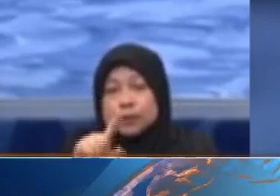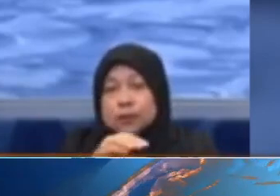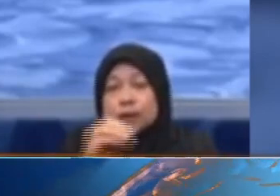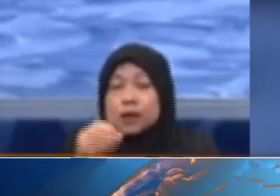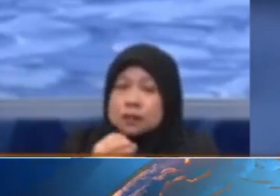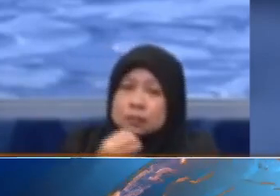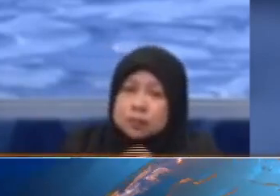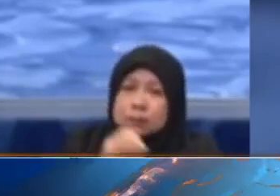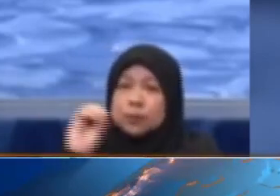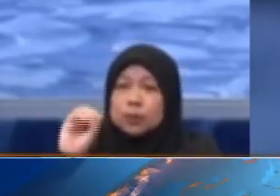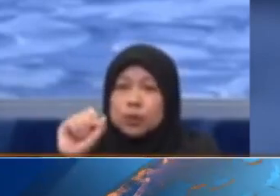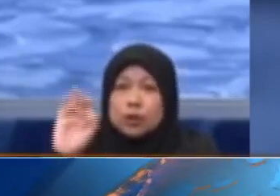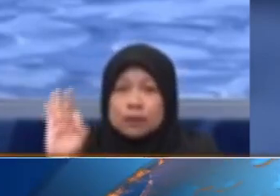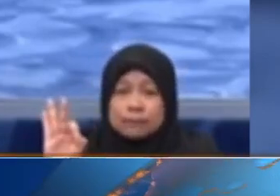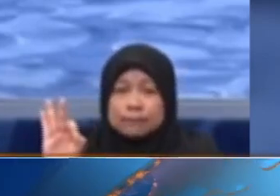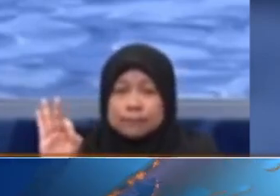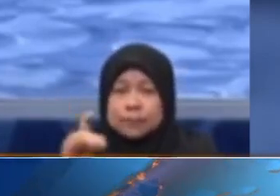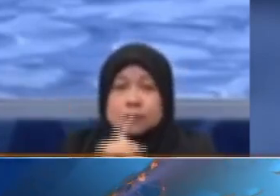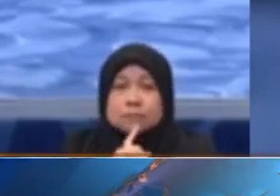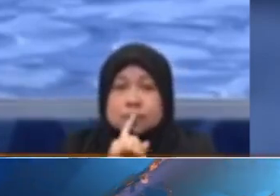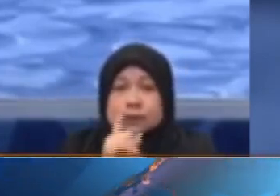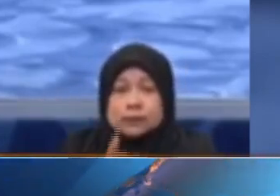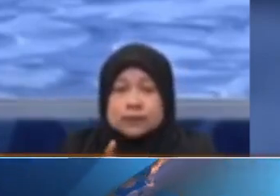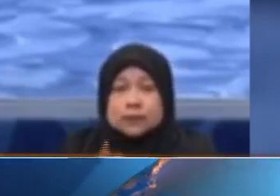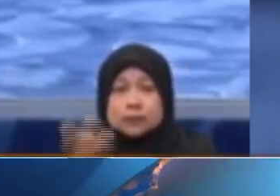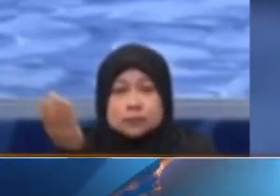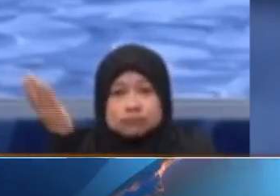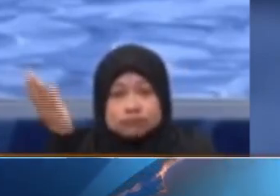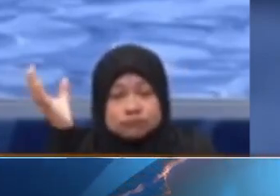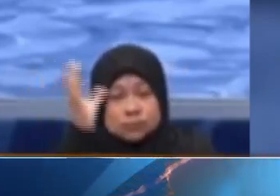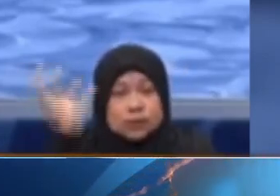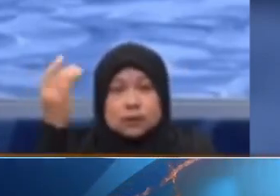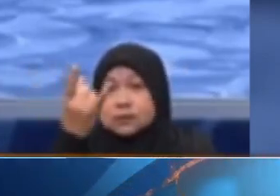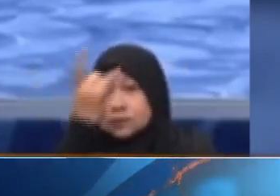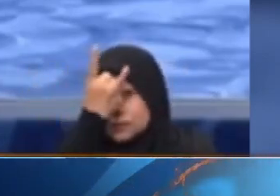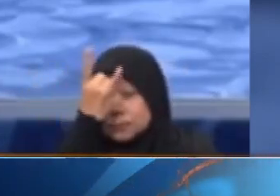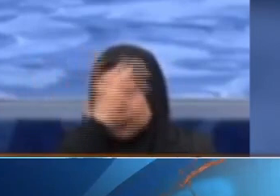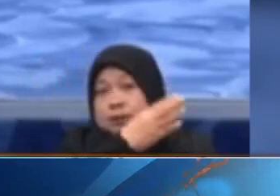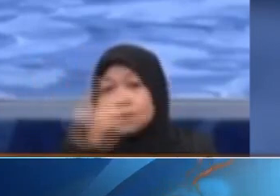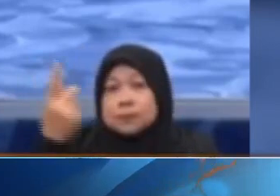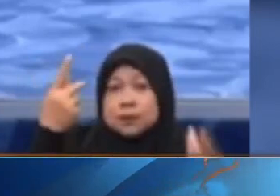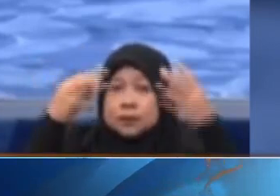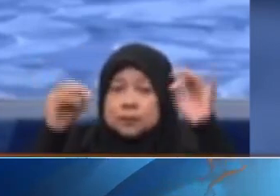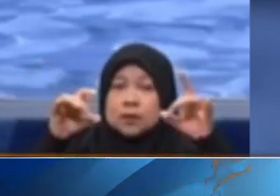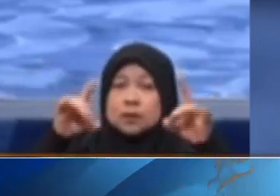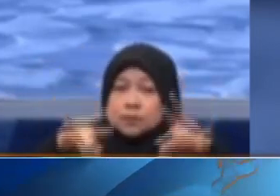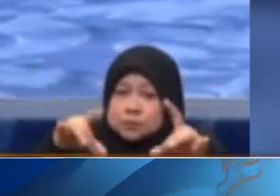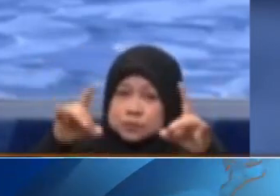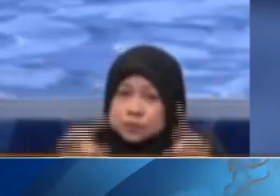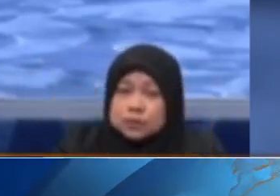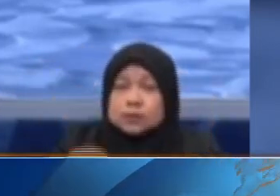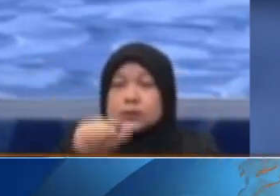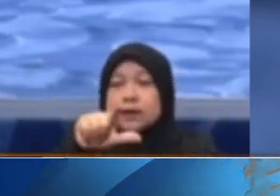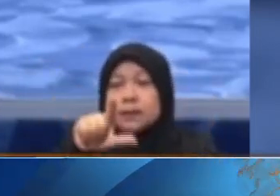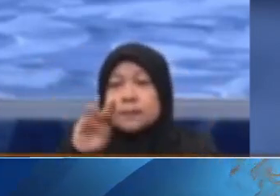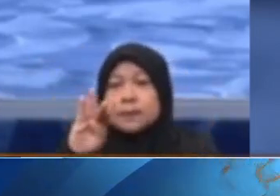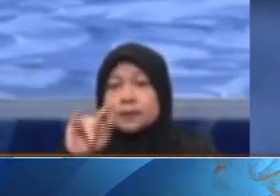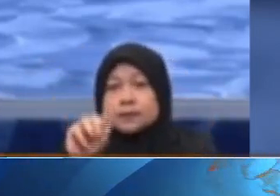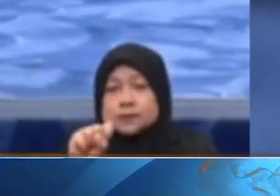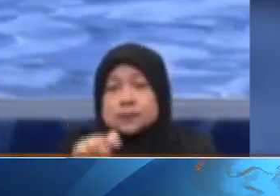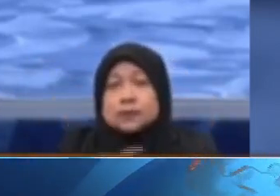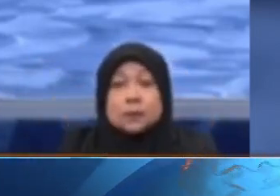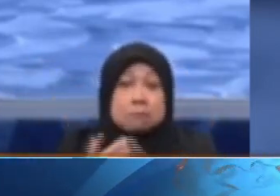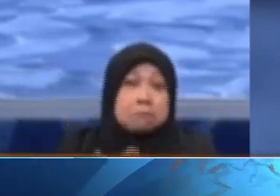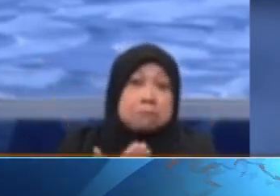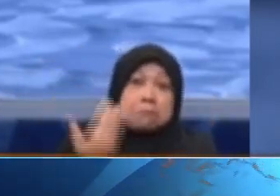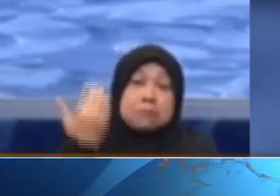Olaf Scholz, Chancellor Jerman, atau Perdana Menteri Australia, Albanese, dan